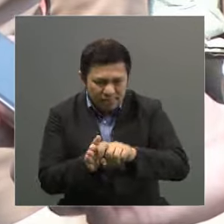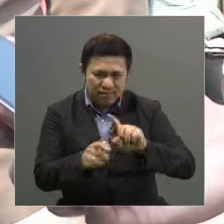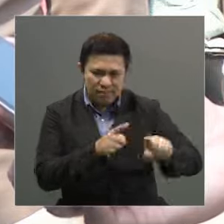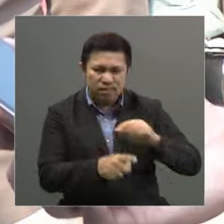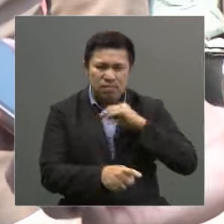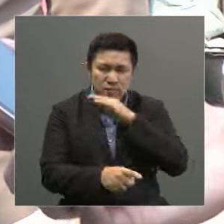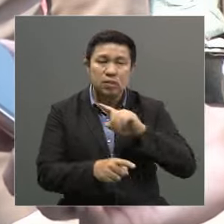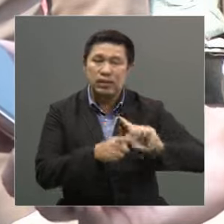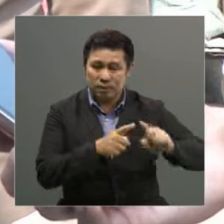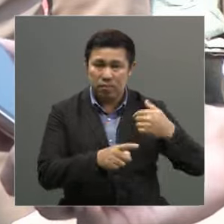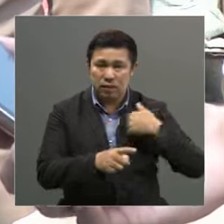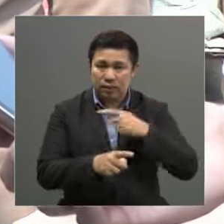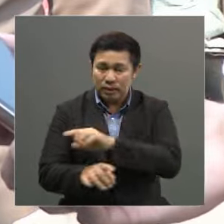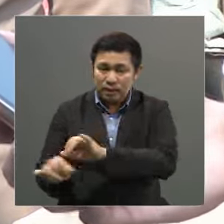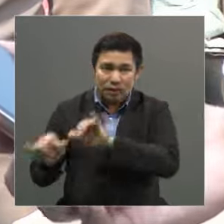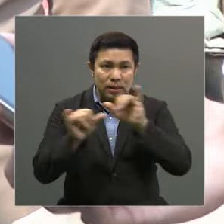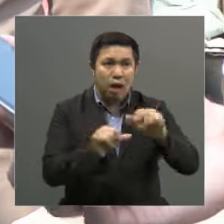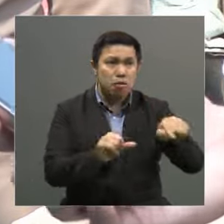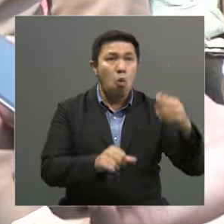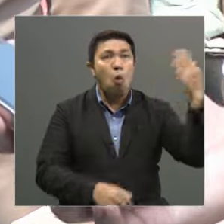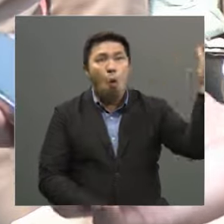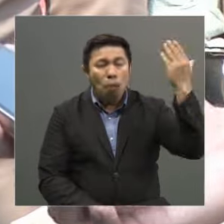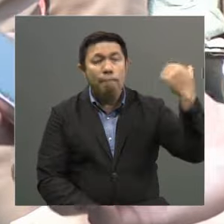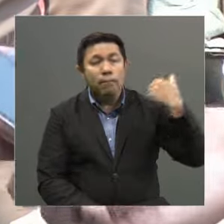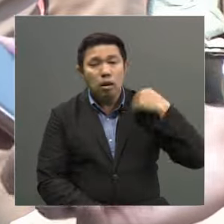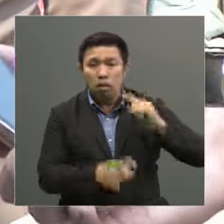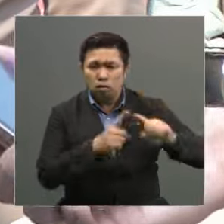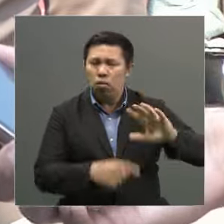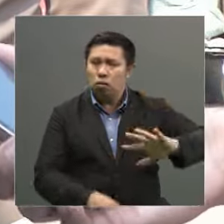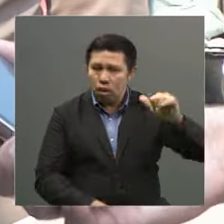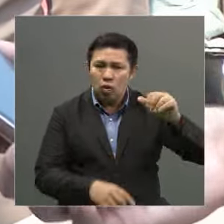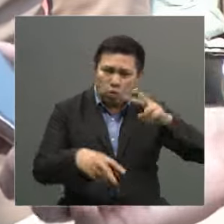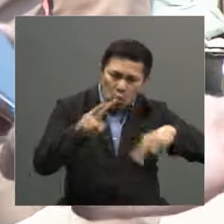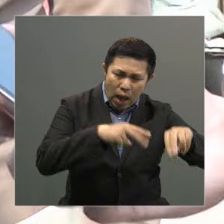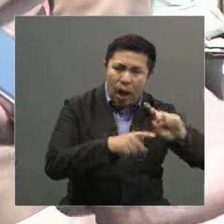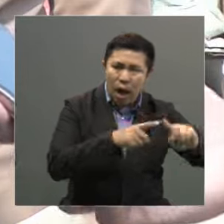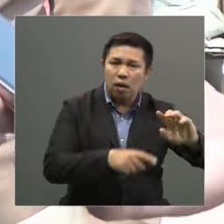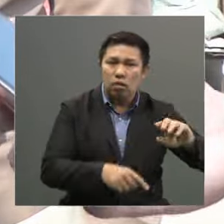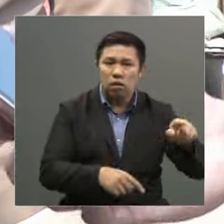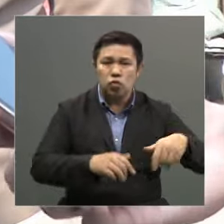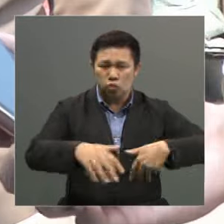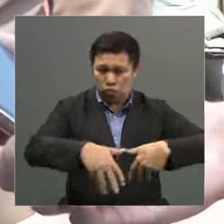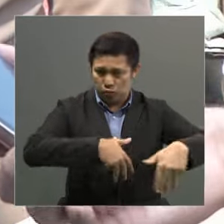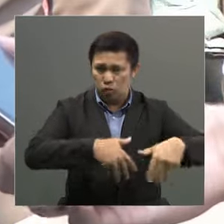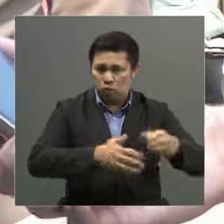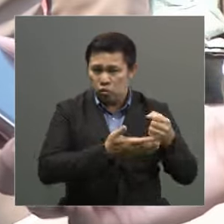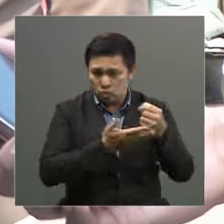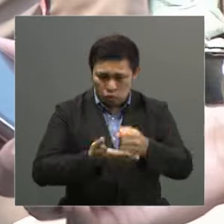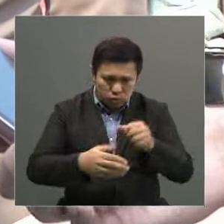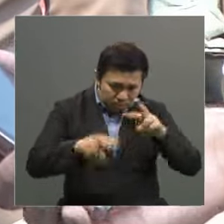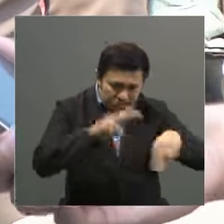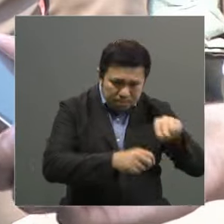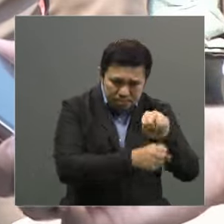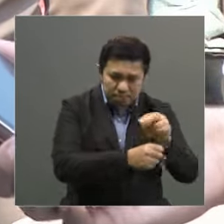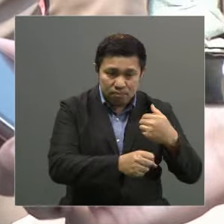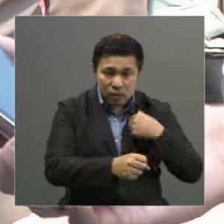างๆแล้วก็ดังนั้นเนี่ยไปอยู่ที่ปลอดโปร่งนะคะก็น่าจะดีขึ้นในเรื่องของการดูแลด้วยนะคะแล้วก็ชุมชนเนี่ยก็จะช่วยดูแลกันด้วยนะคะ